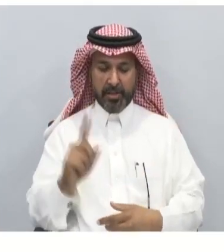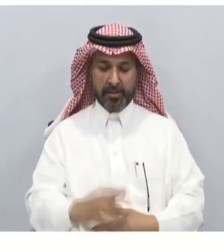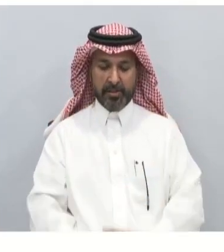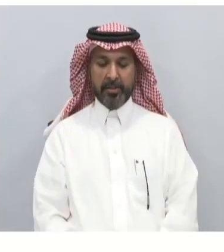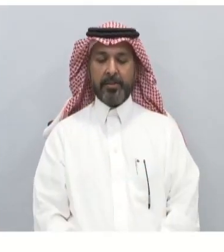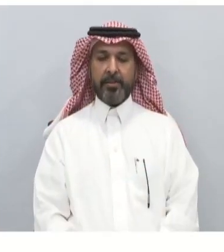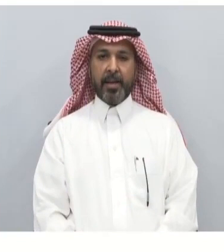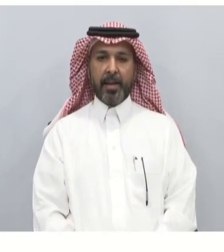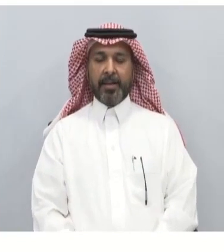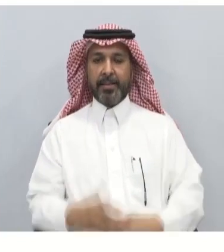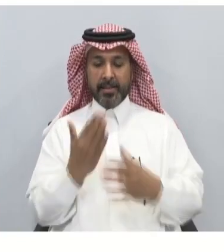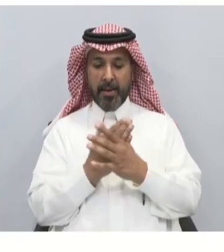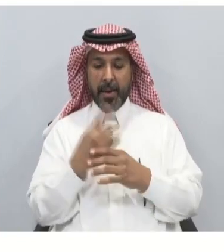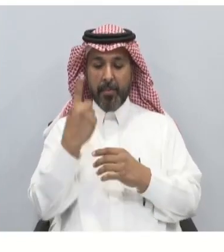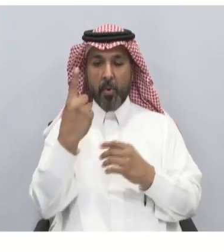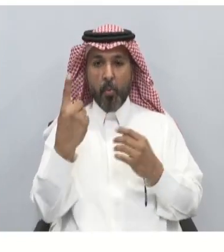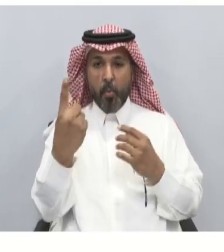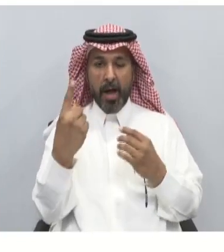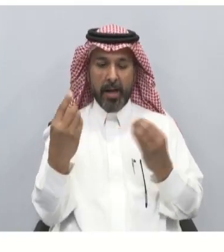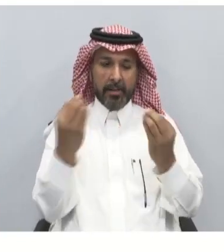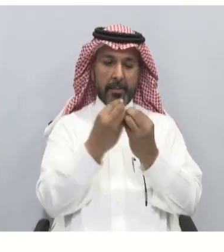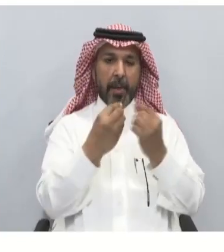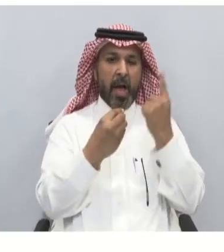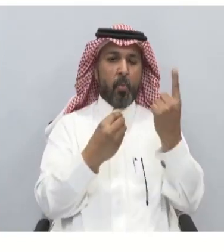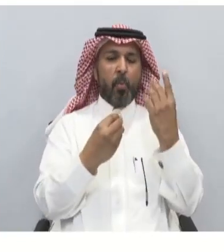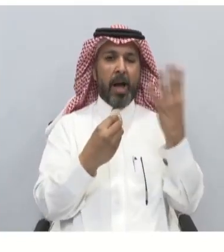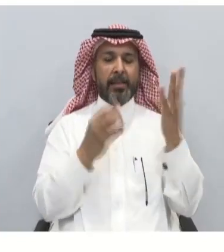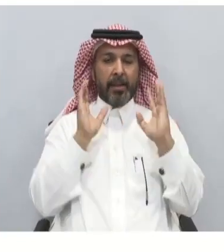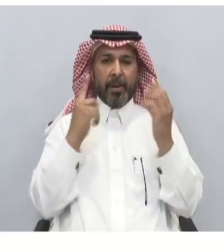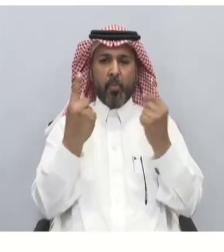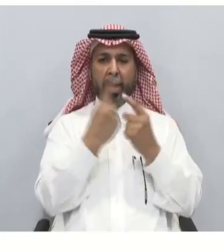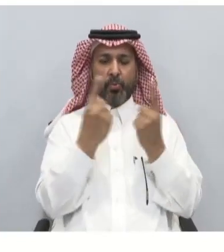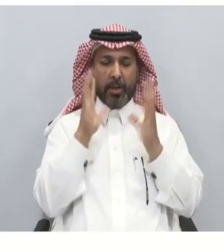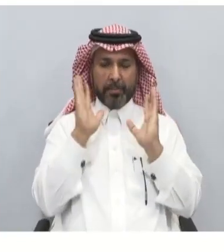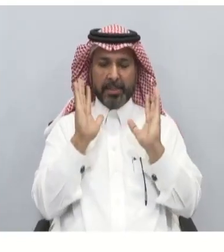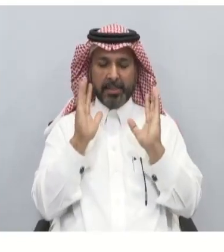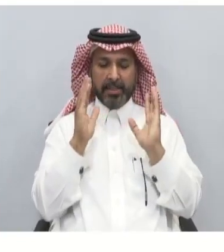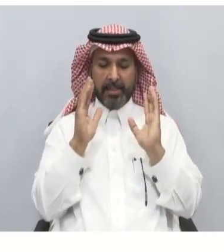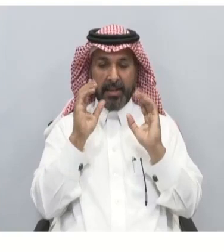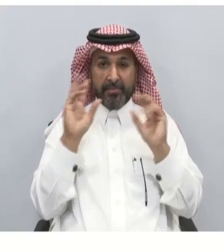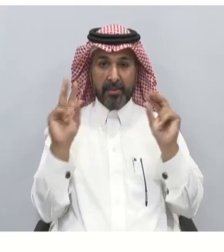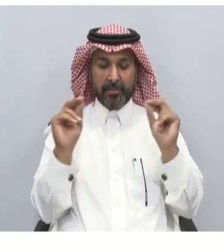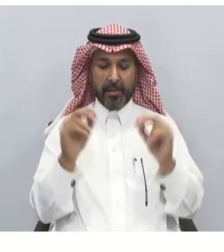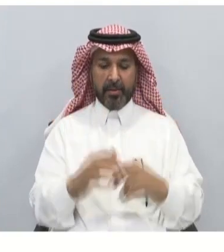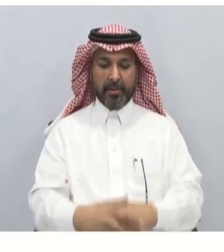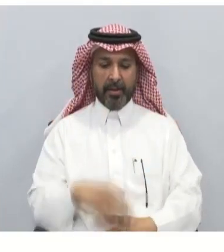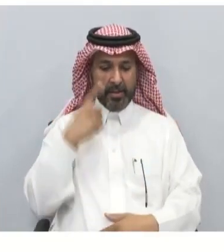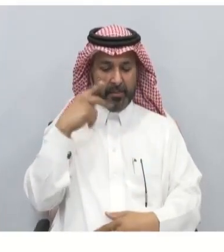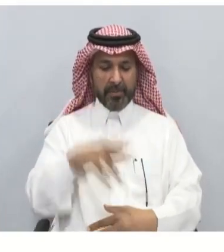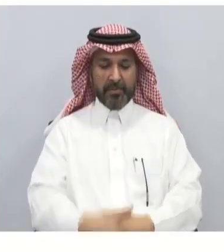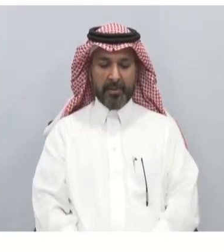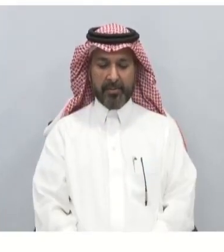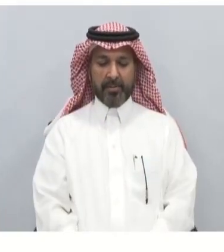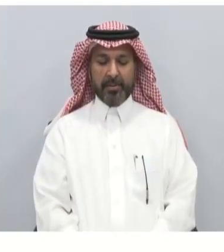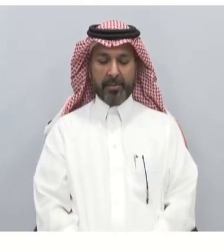12، هذه تمثل دالة. كل مدخلة أعطتنا مخرجة واحدة فقط، طيب لأن كل مدخلة أعطت مخرجة واحدة فقط، طيب